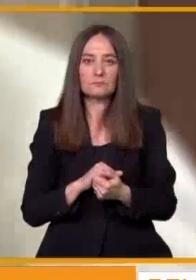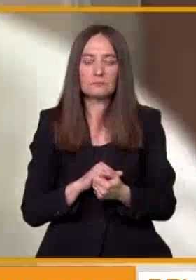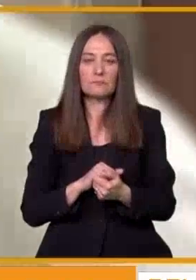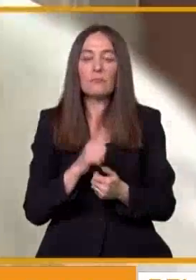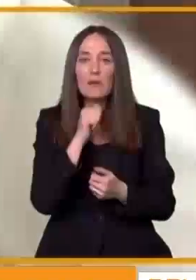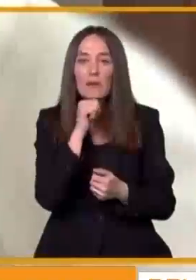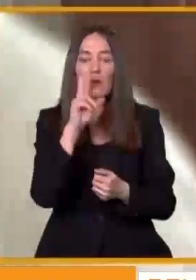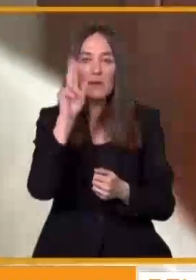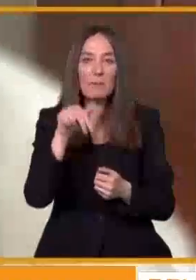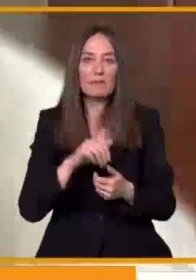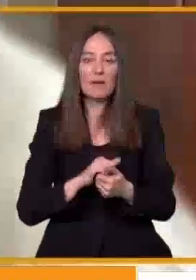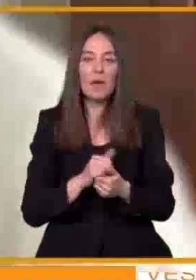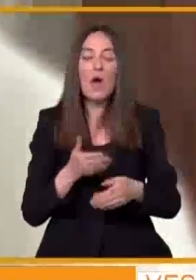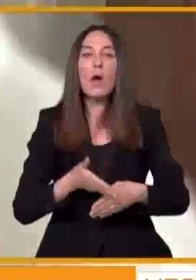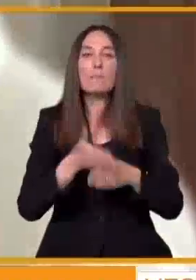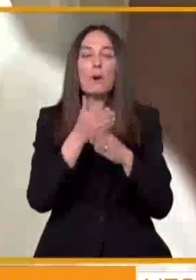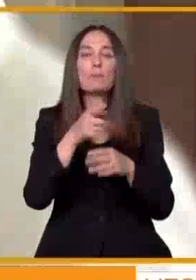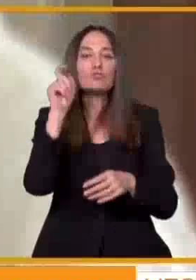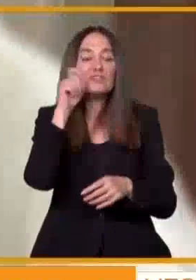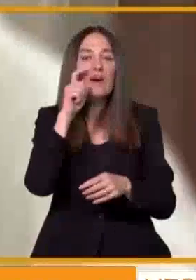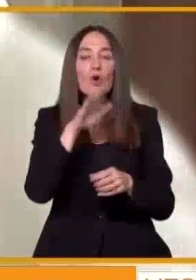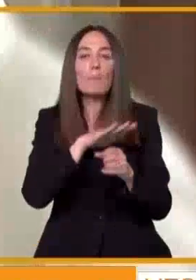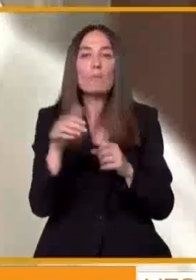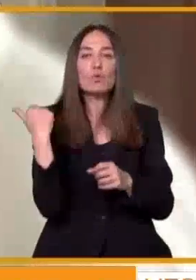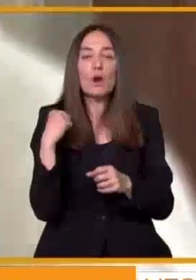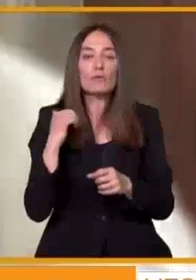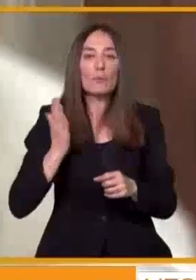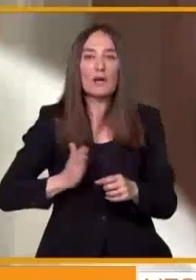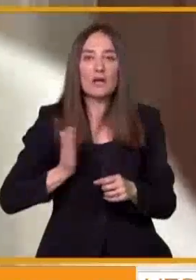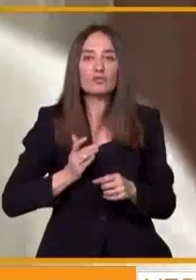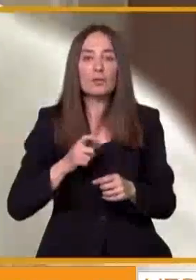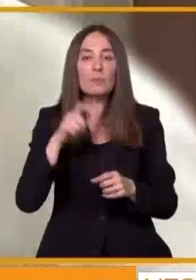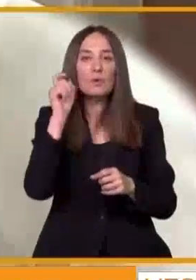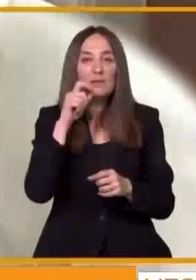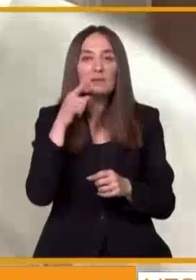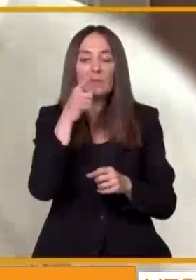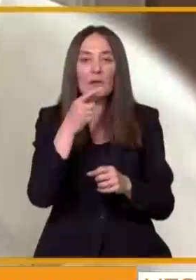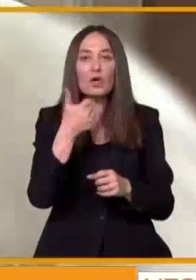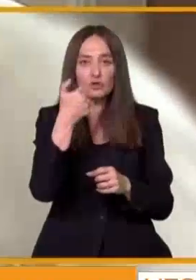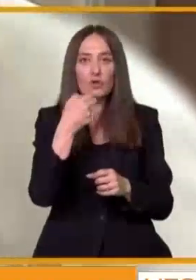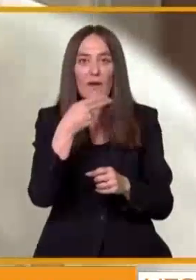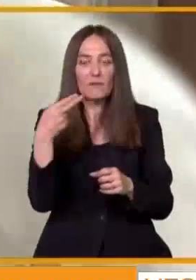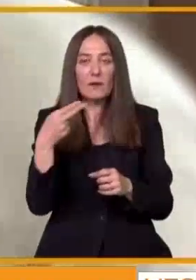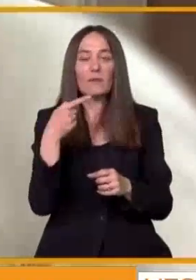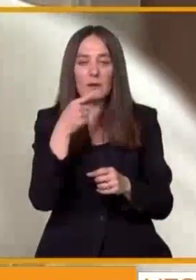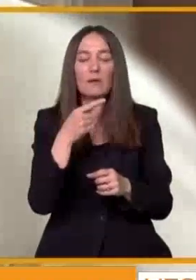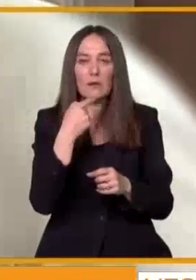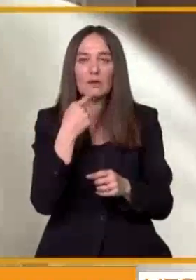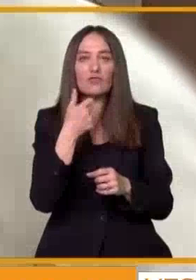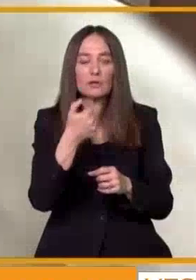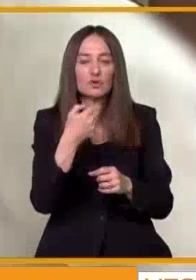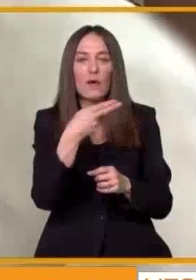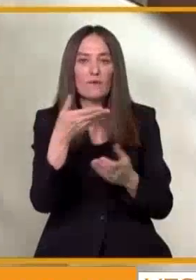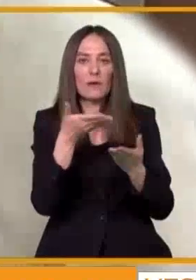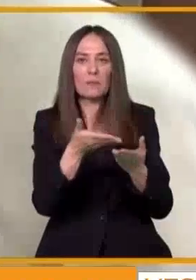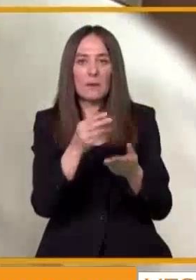I imate pomoć svakom punoletnom građaninu, dakle svakom onom iznad... Famoznih, evo stavit ću to